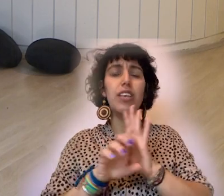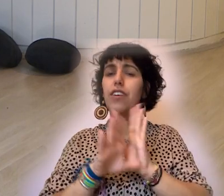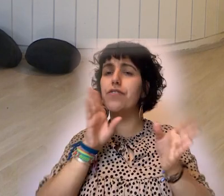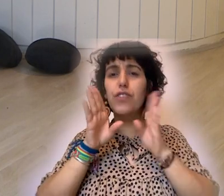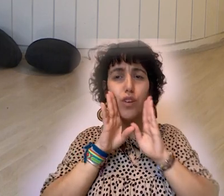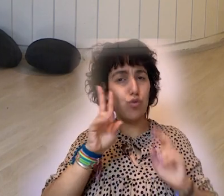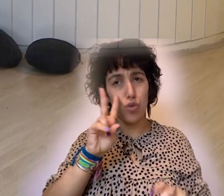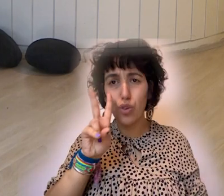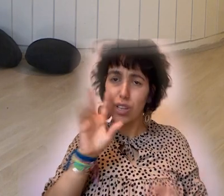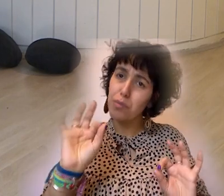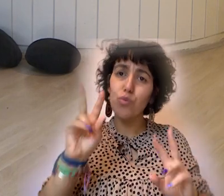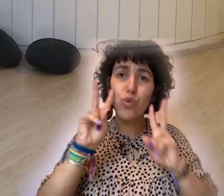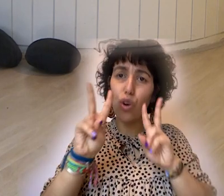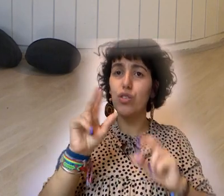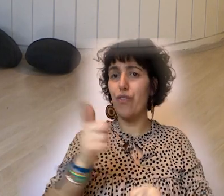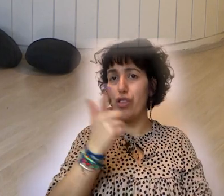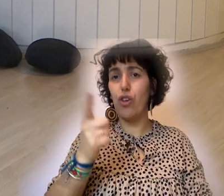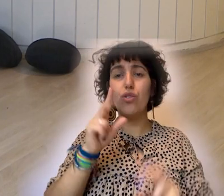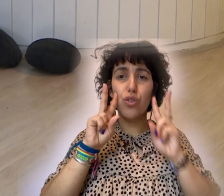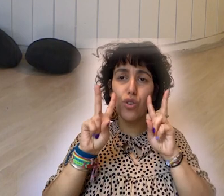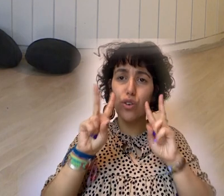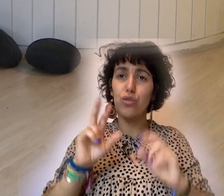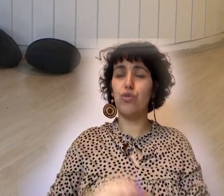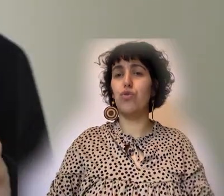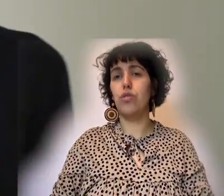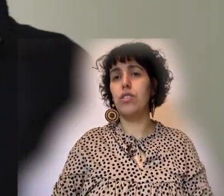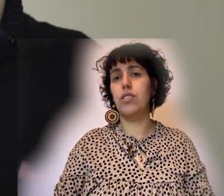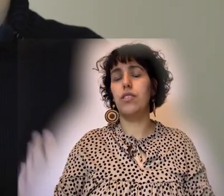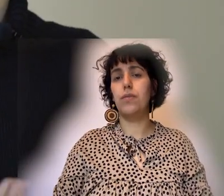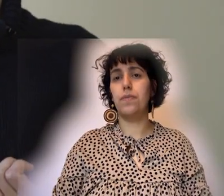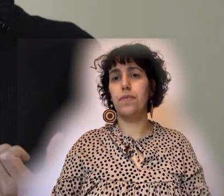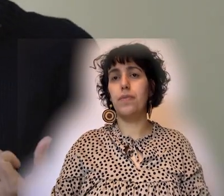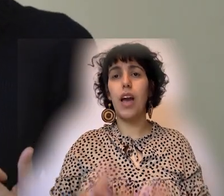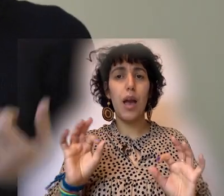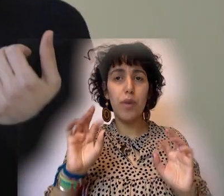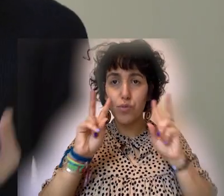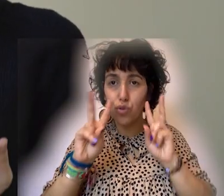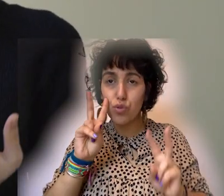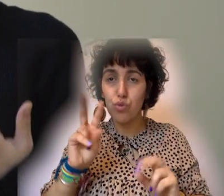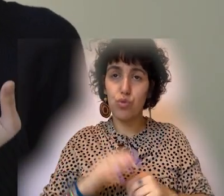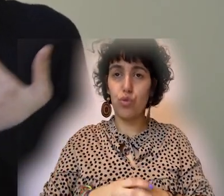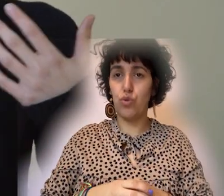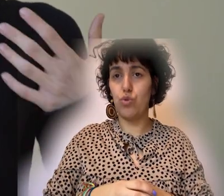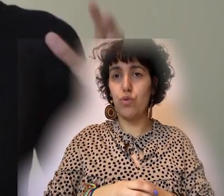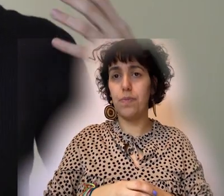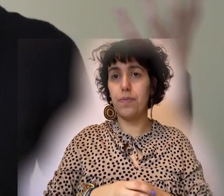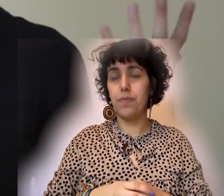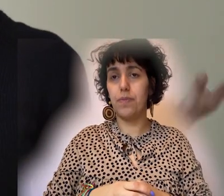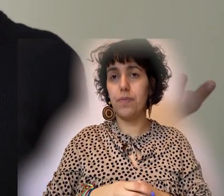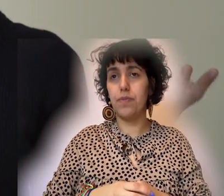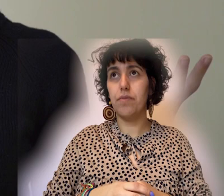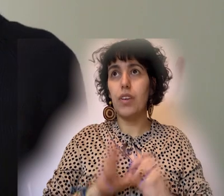12 düşüyor Tanık oluyoruz defalarca bu videolarda ya da bu anlarda hep gözlemlediğimizde şunu görüyoruz Aslında biz